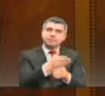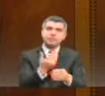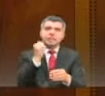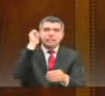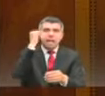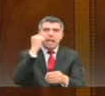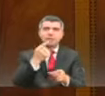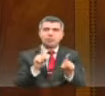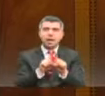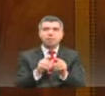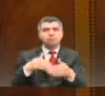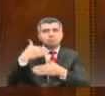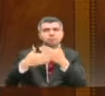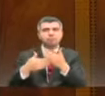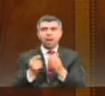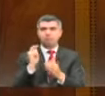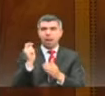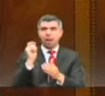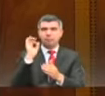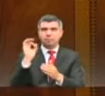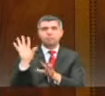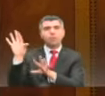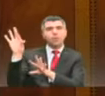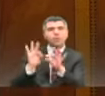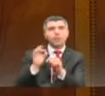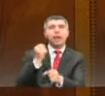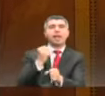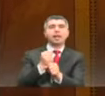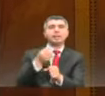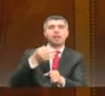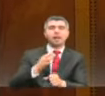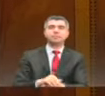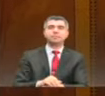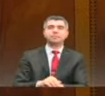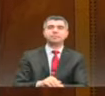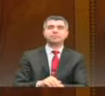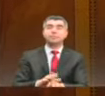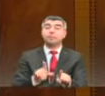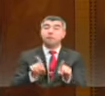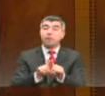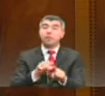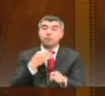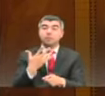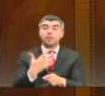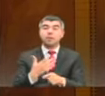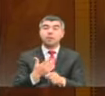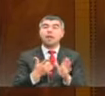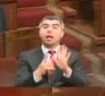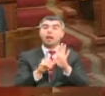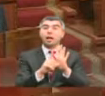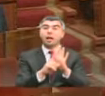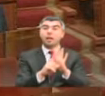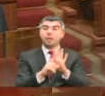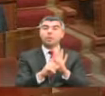المبادرات الشبابية للتشغيل الذاتي وإنشاء المقاولات، وأيضا تفعيل مقتضيات